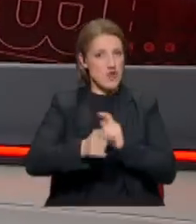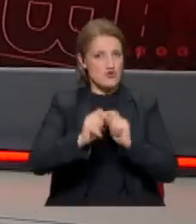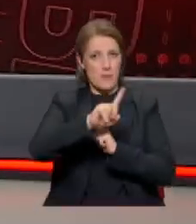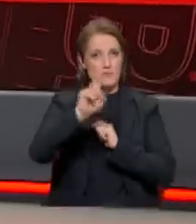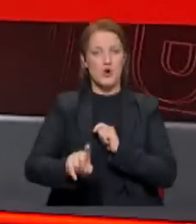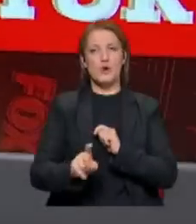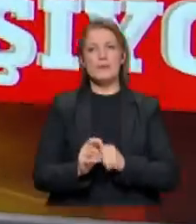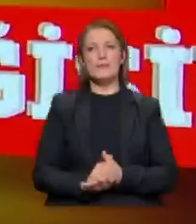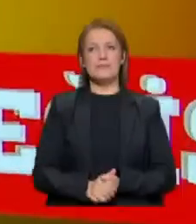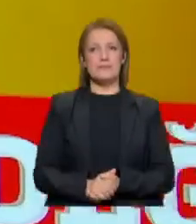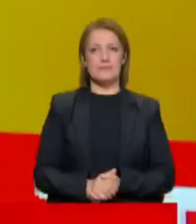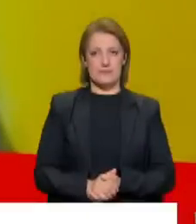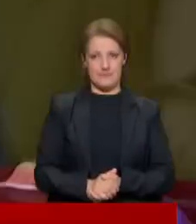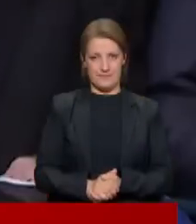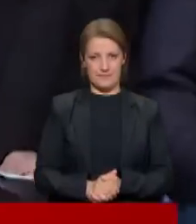mu